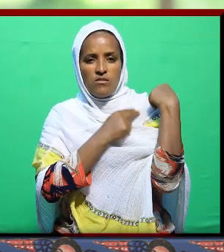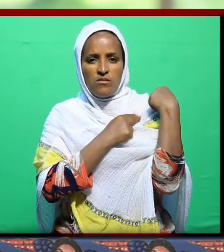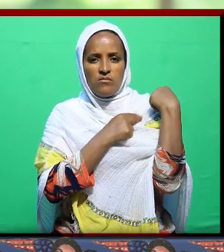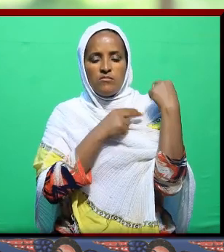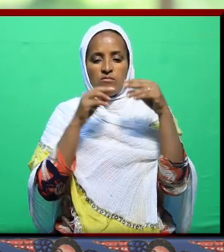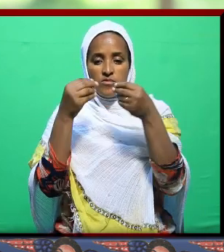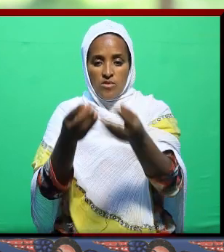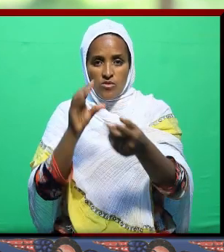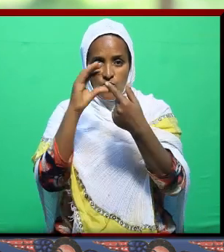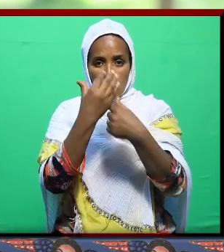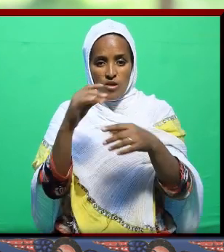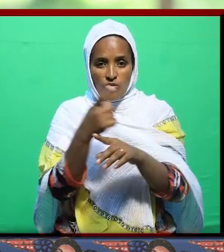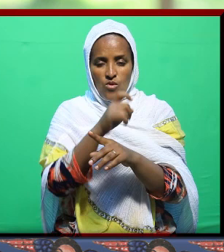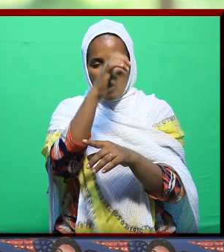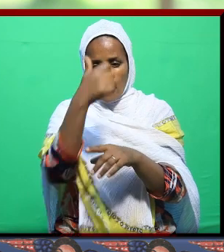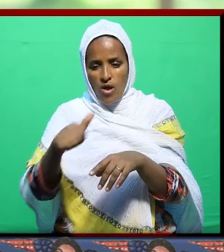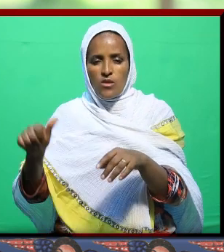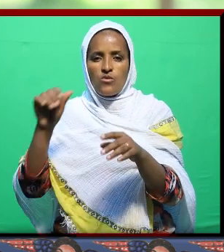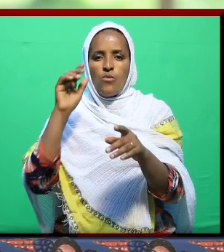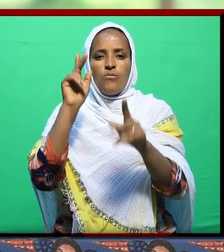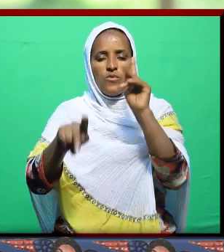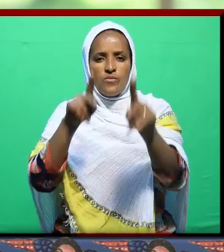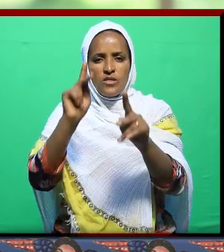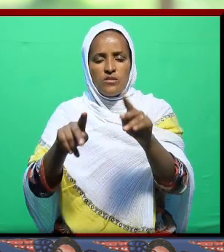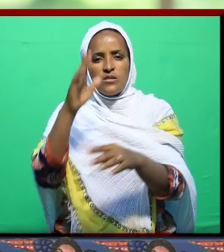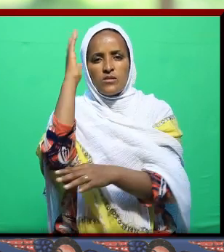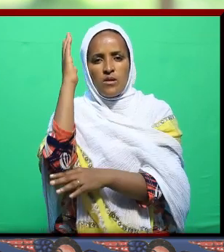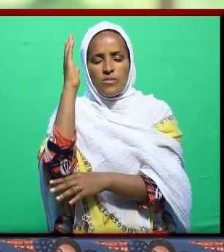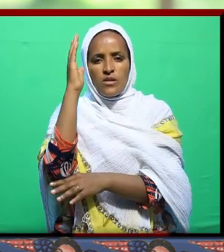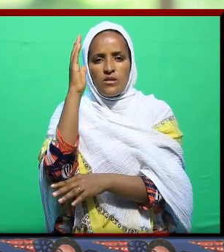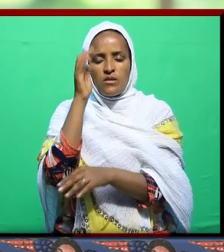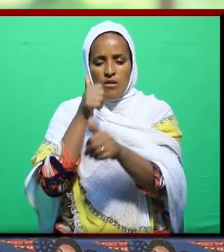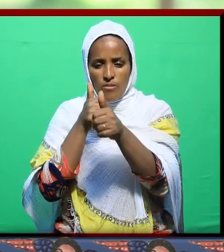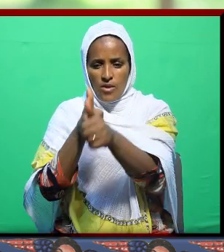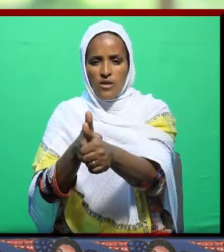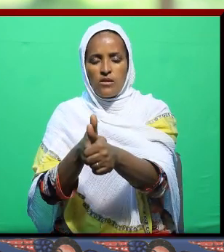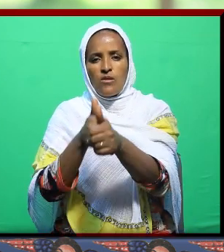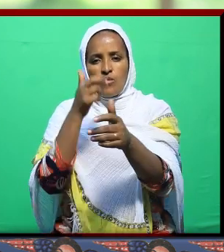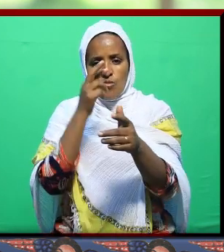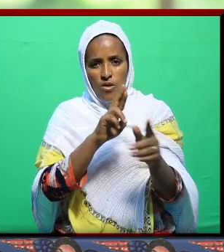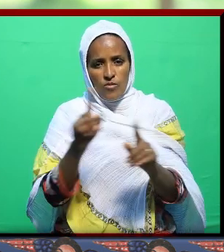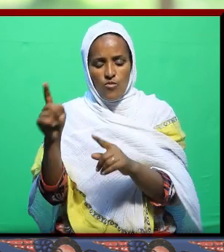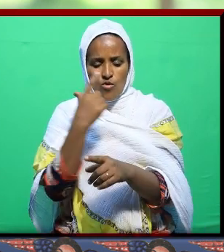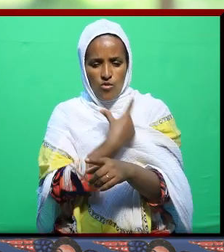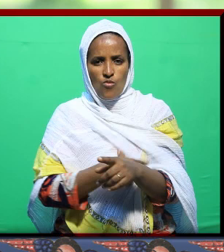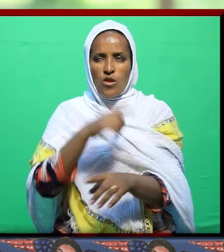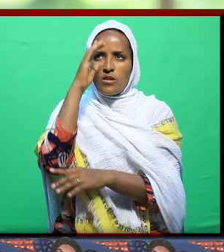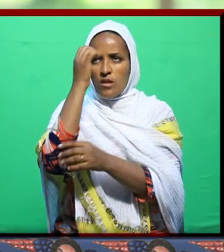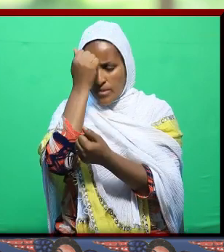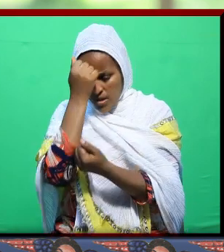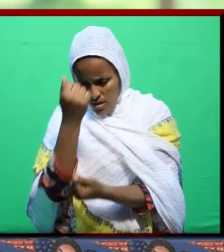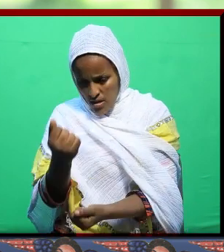የማዕረግ ሁኔታ ሲሆን ለማንኛቸውም ህብረተሰብ እግዚአብሔርን የሚከተል ወይም ደግሞ